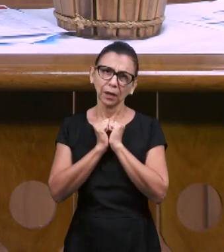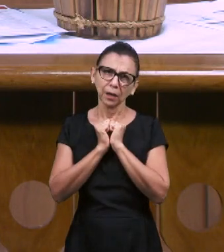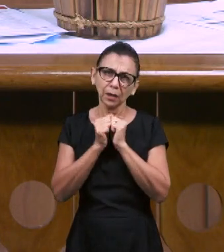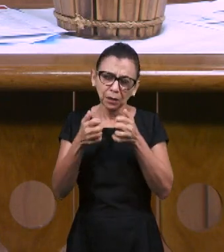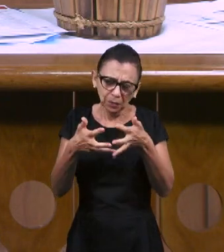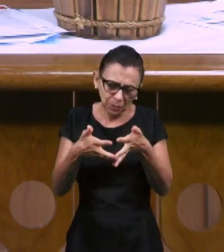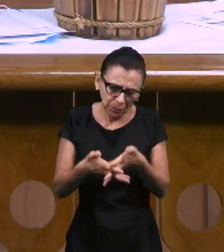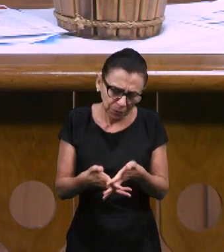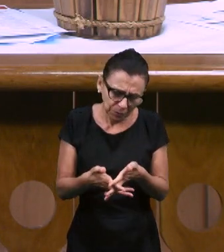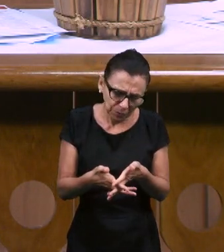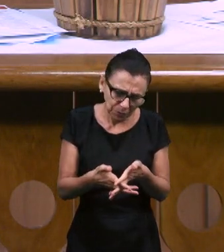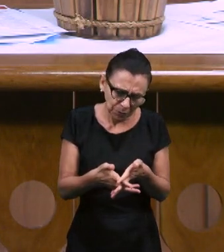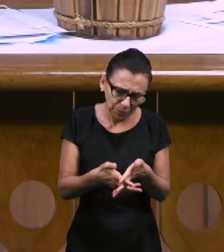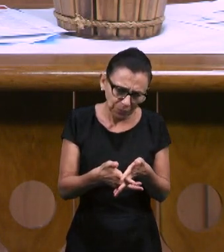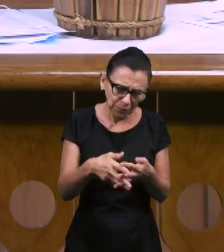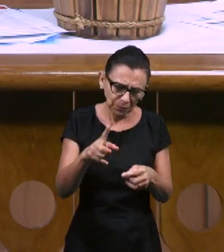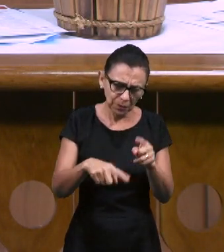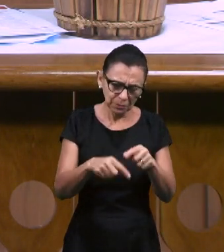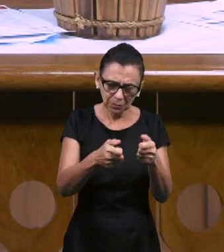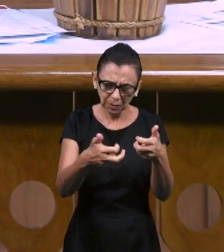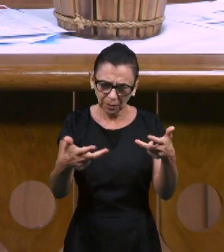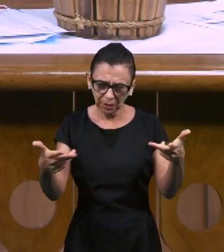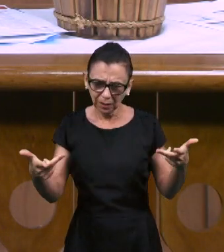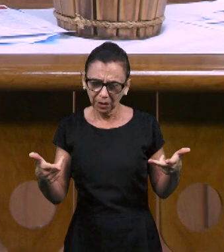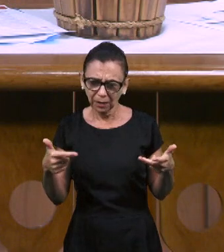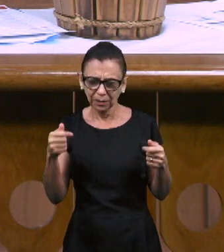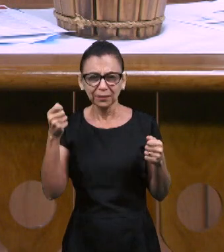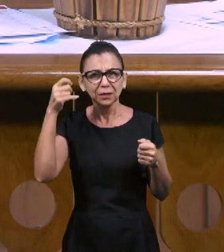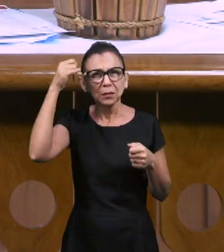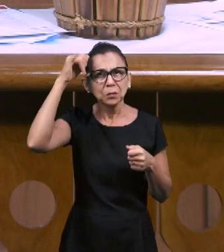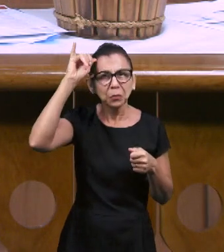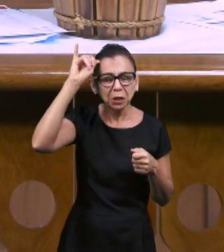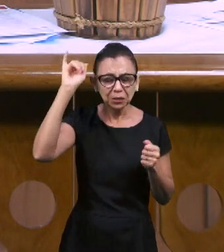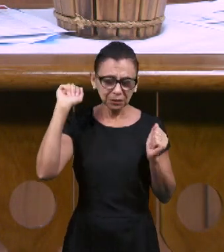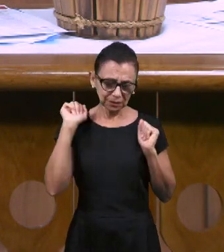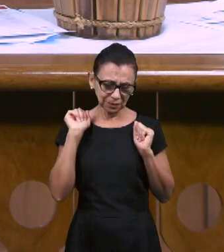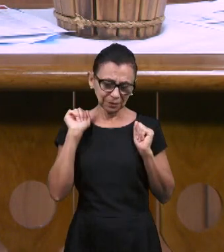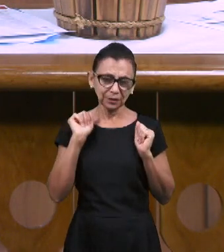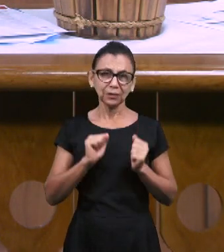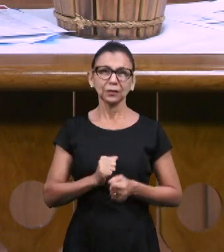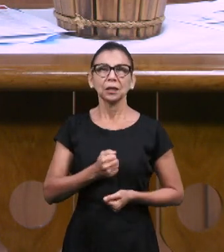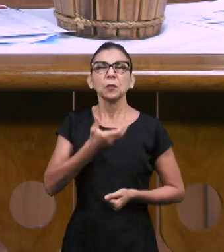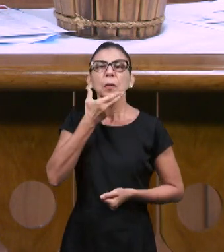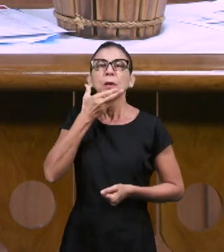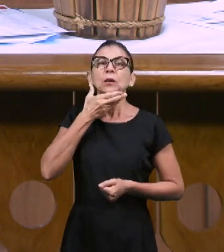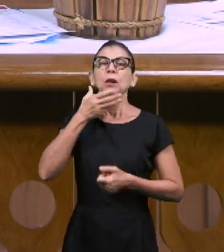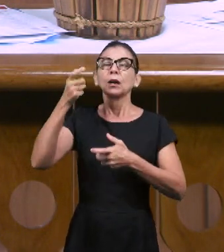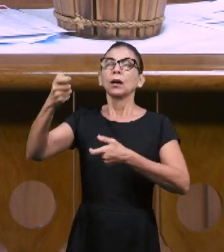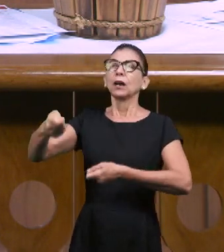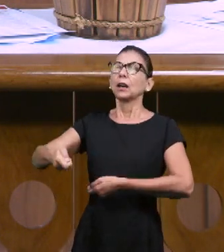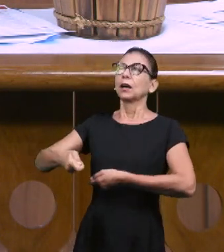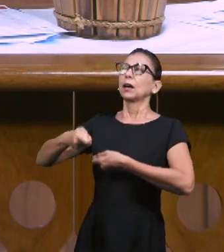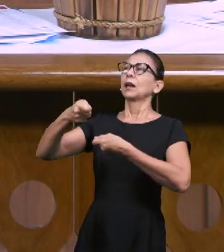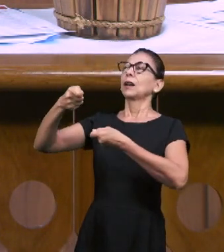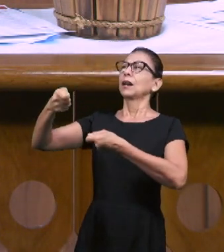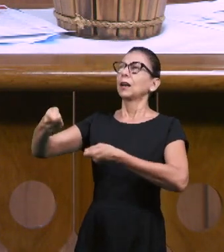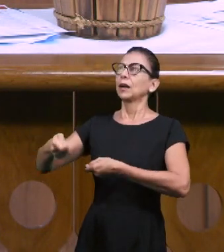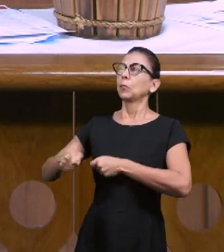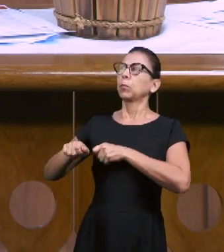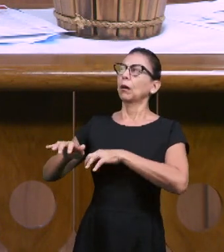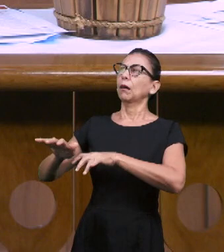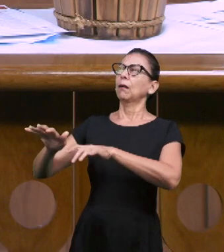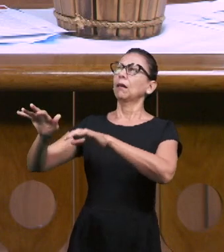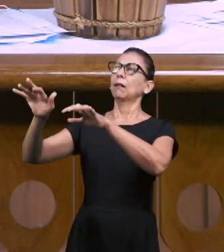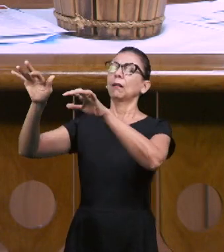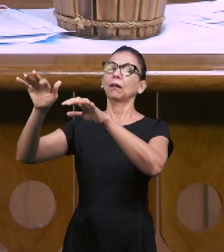la petite crèche, n'est-ce pas, le petit bébé là-bas, le Père Noël avec son traîneau. Ben, tout va bien, ce sont